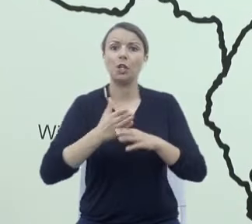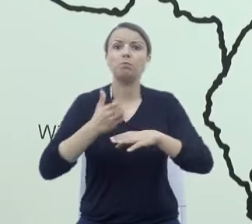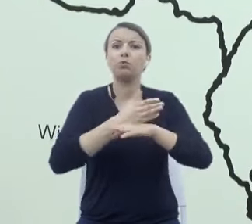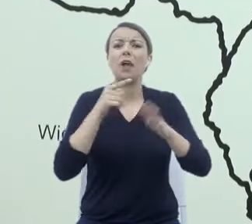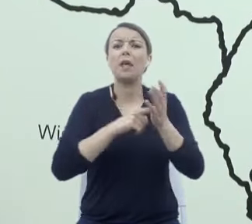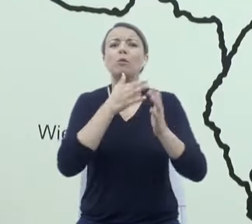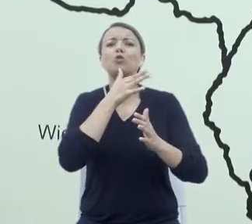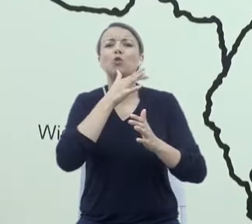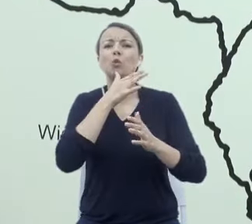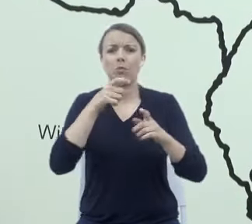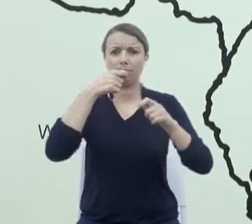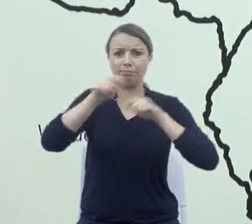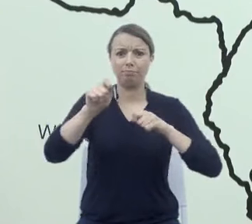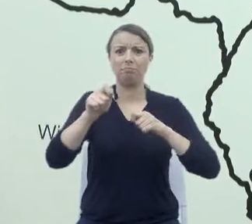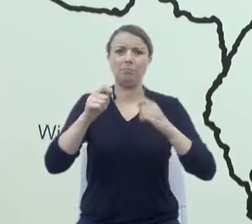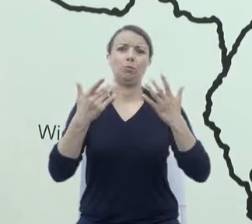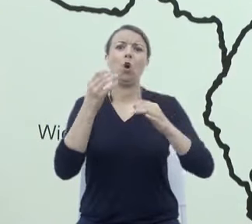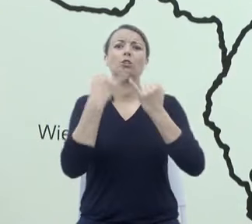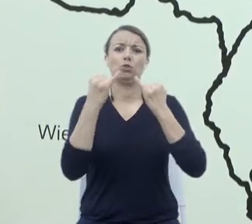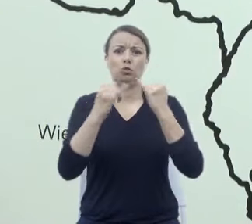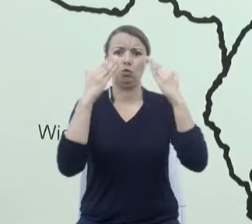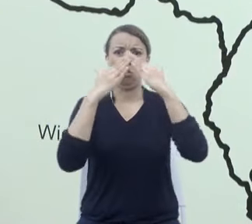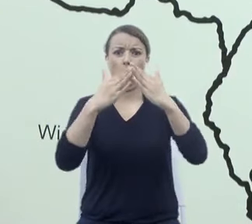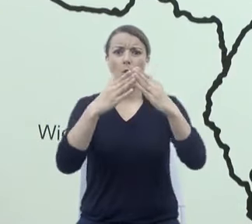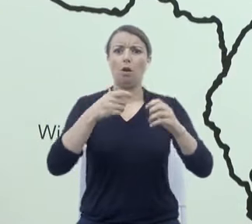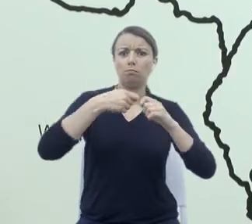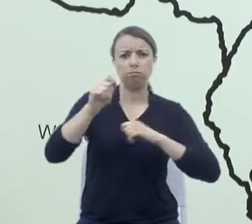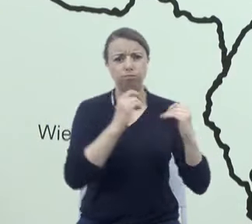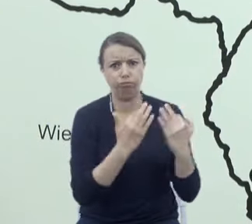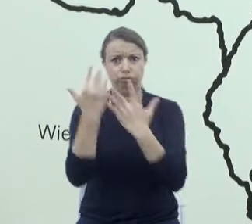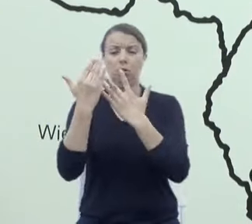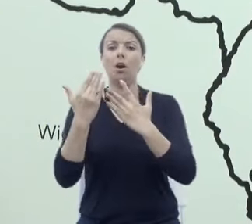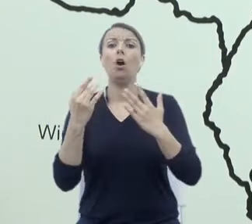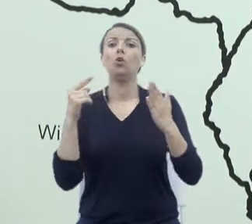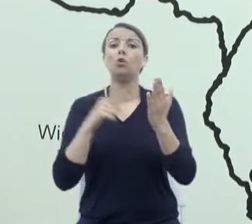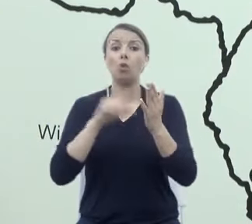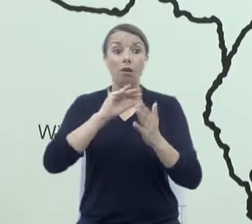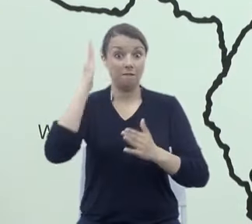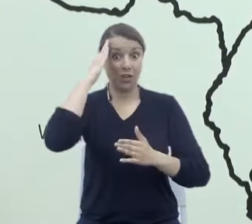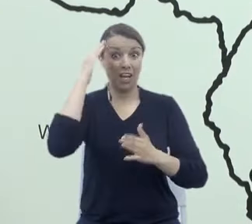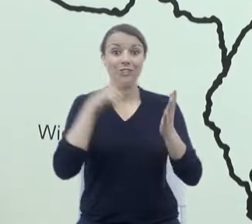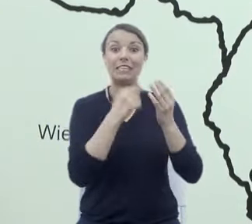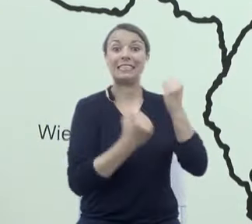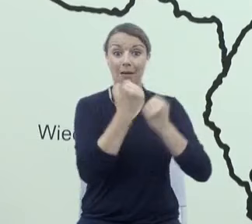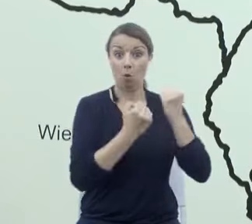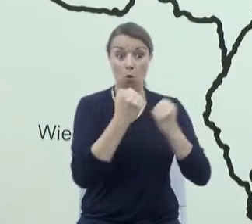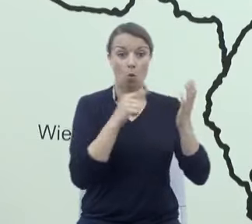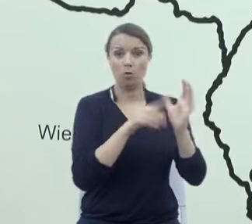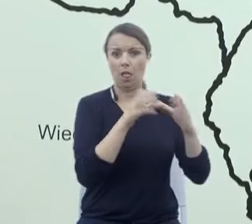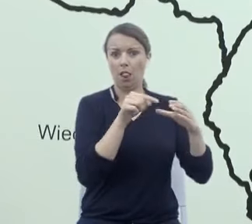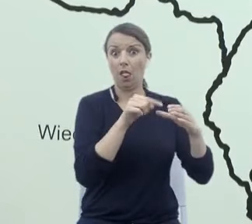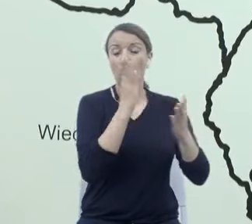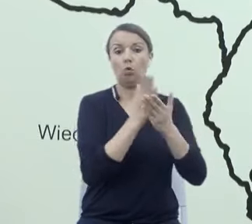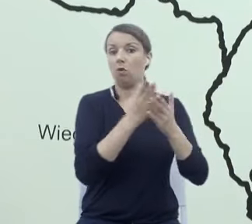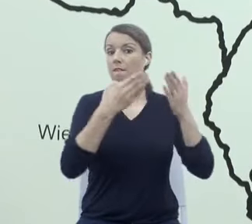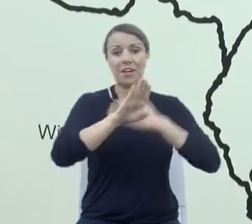mamy no, takie dobre relacje stwierdzające, że no, te samochody wyjechały już z miejscowości, czyli na pewno